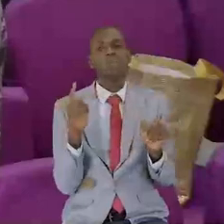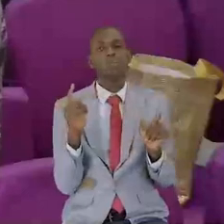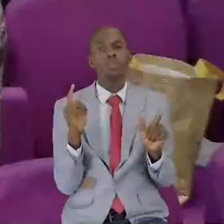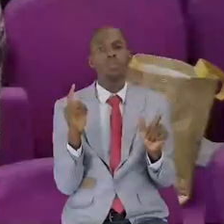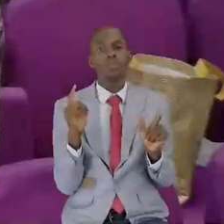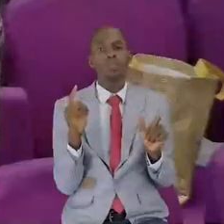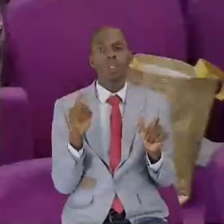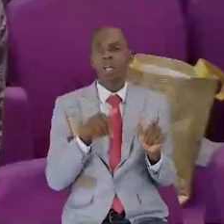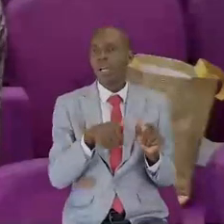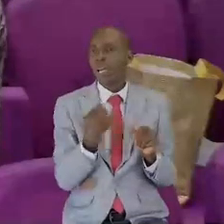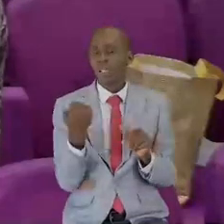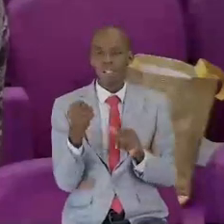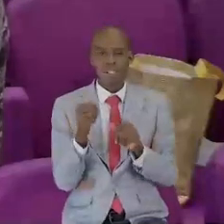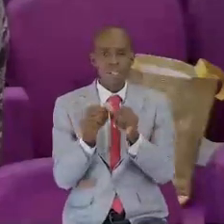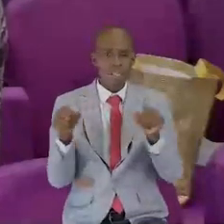Est-ce qu'il y a un domaine de ta vie